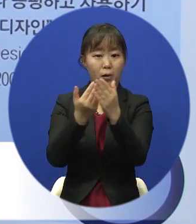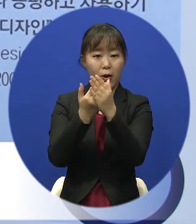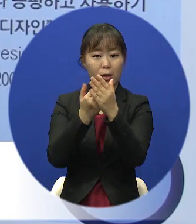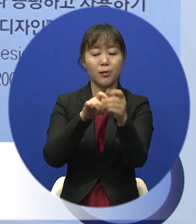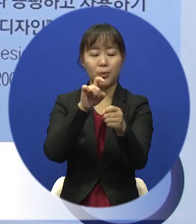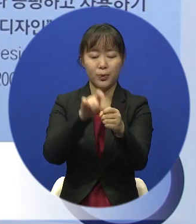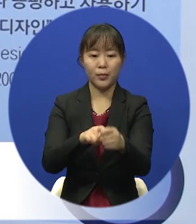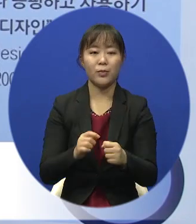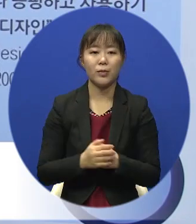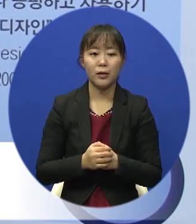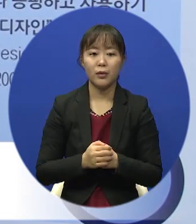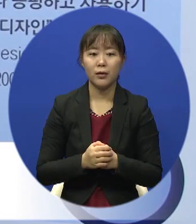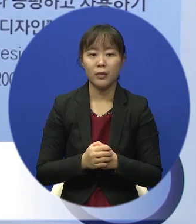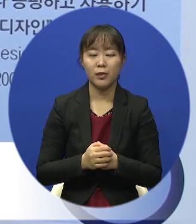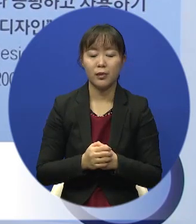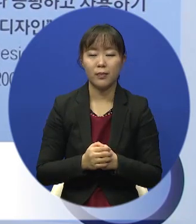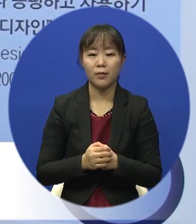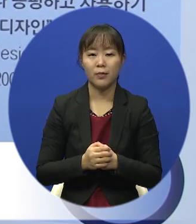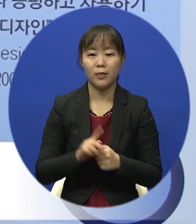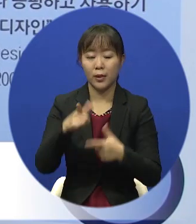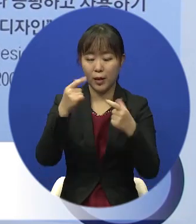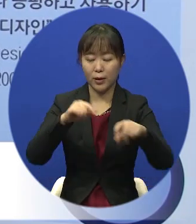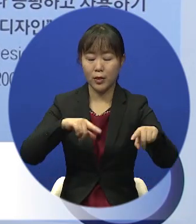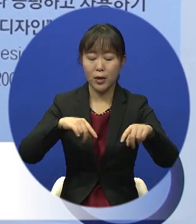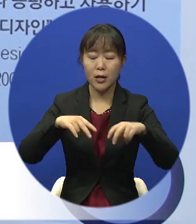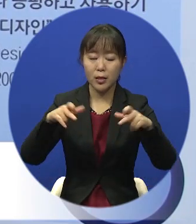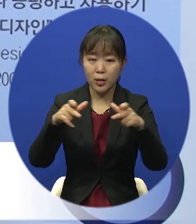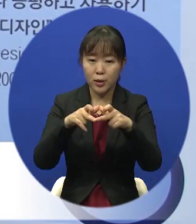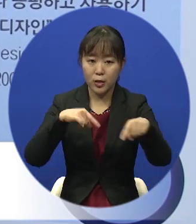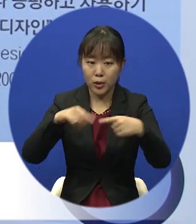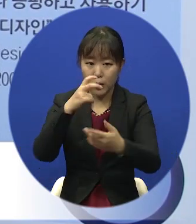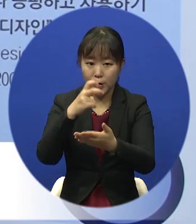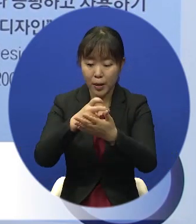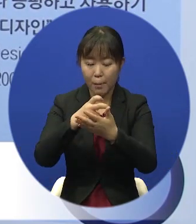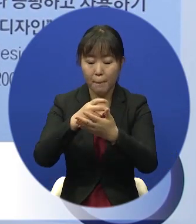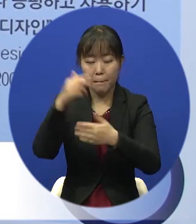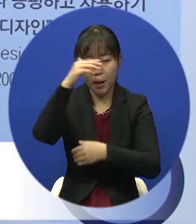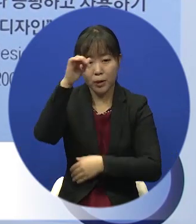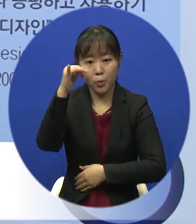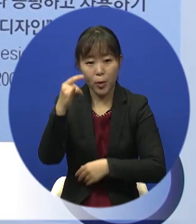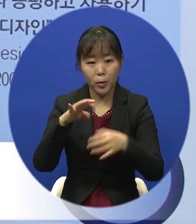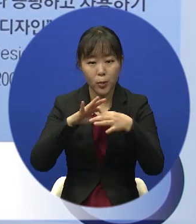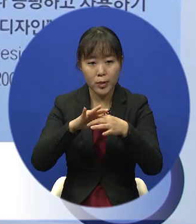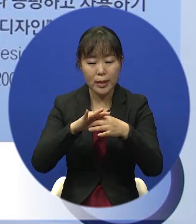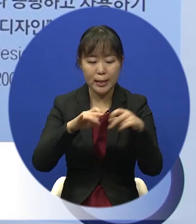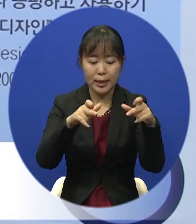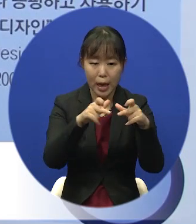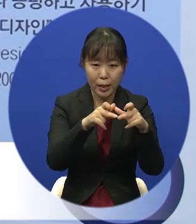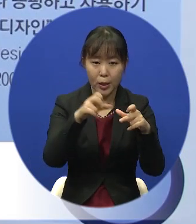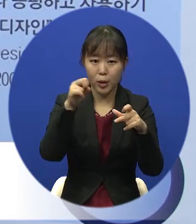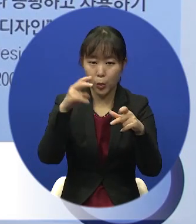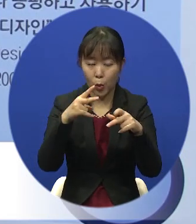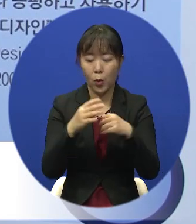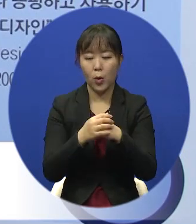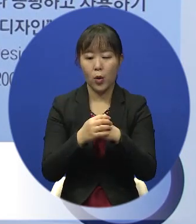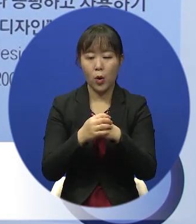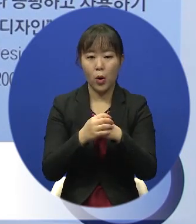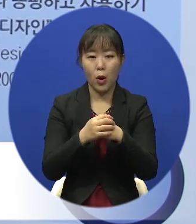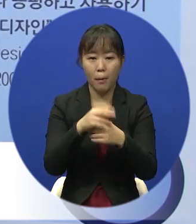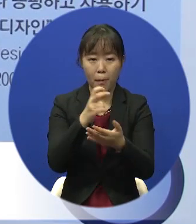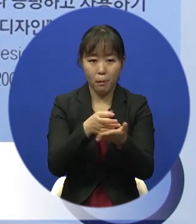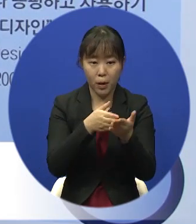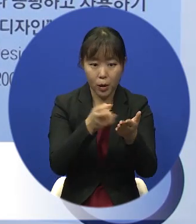데 있습니다. 이러한 정책 박람회를 통해서 장애계뿐만이 아니라 입법부와